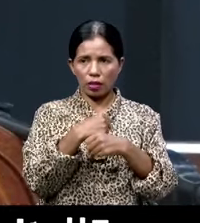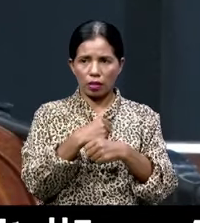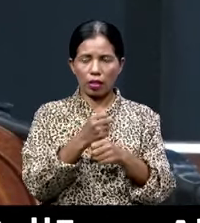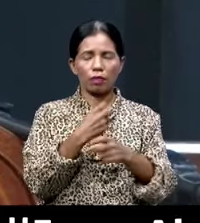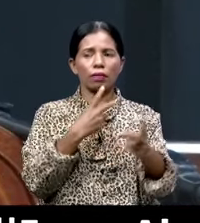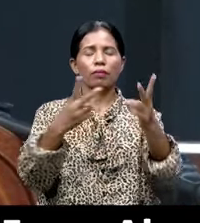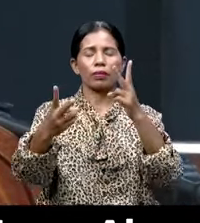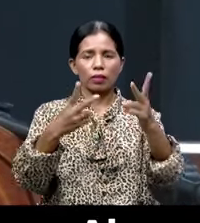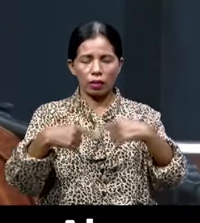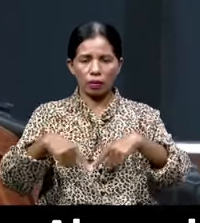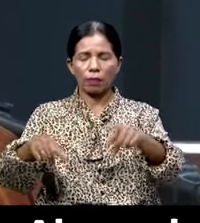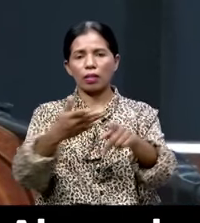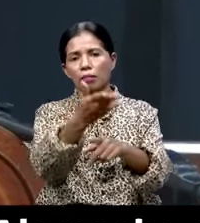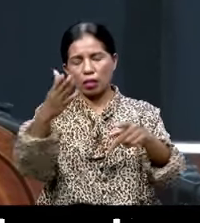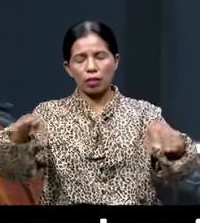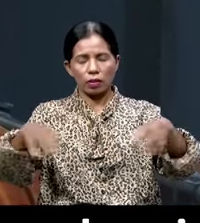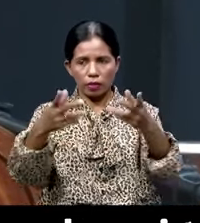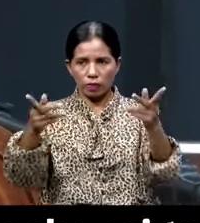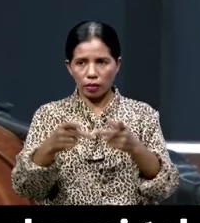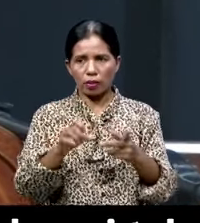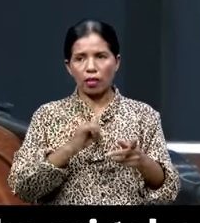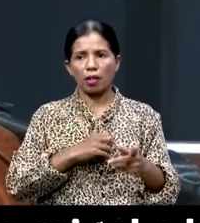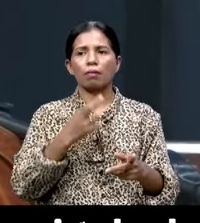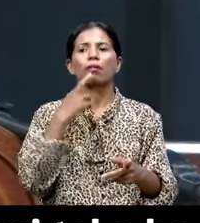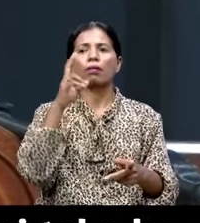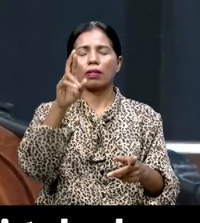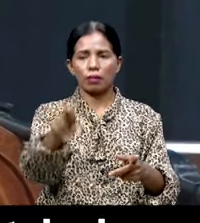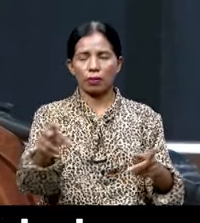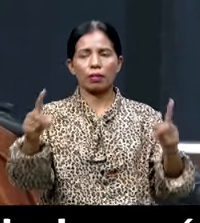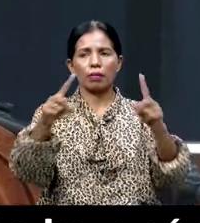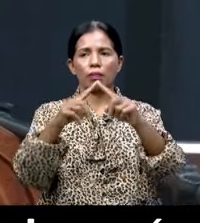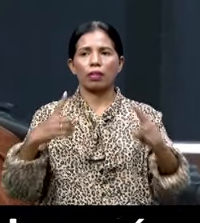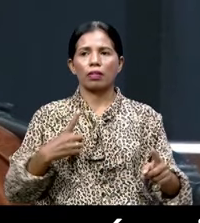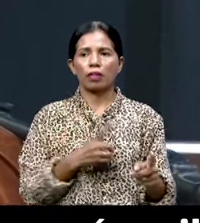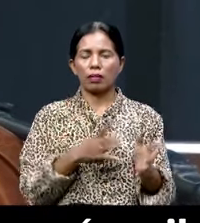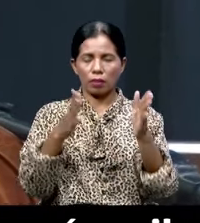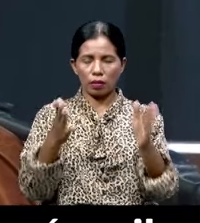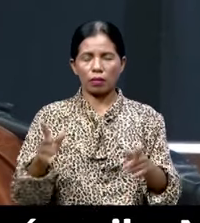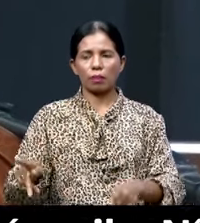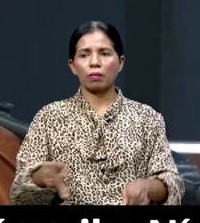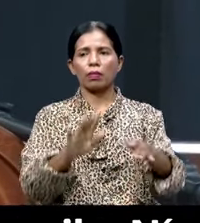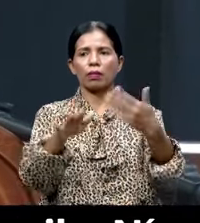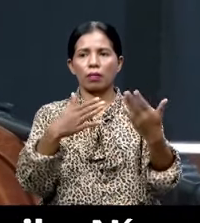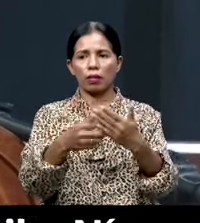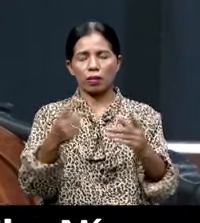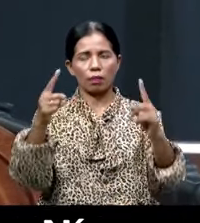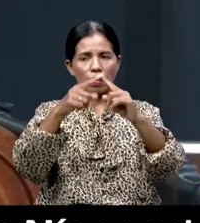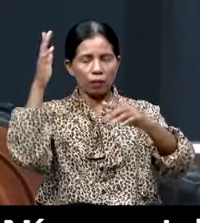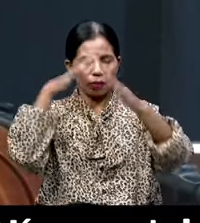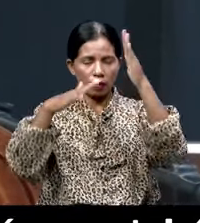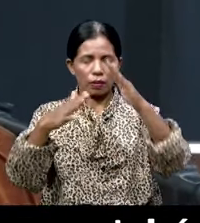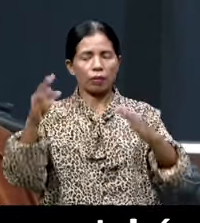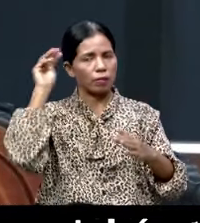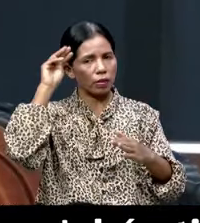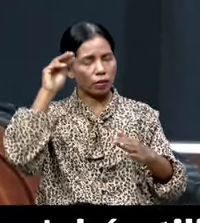visita surpresa. Perhal rasuk mak resposta direta ba deputado Sira operante publik. Bah problem yang sebenarnya mereka ministerio